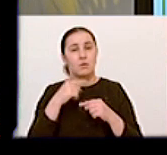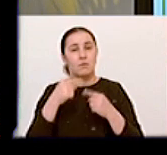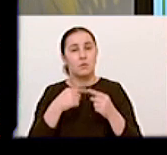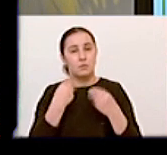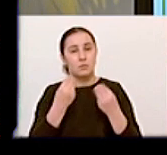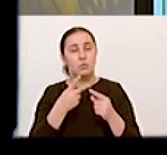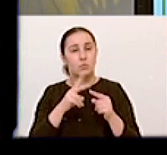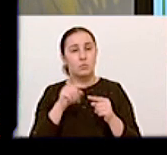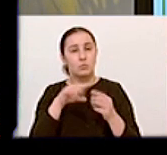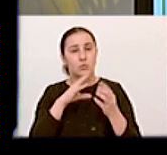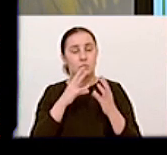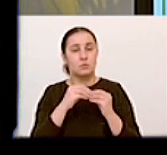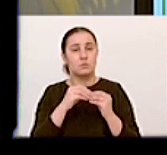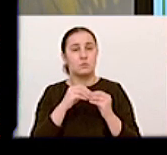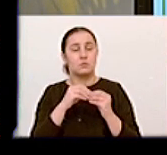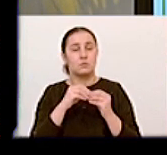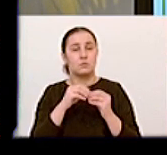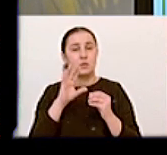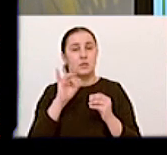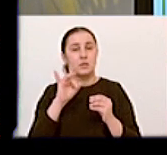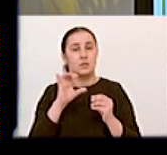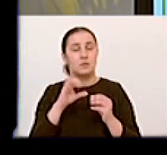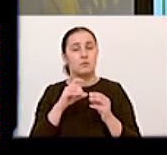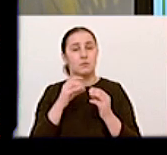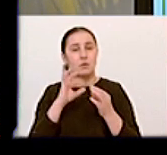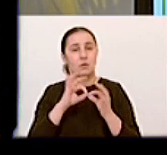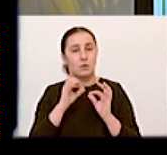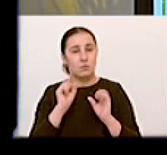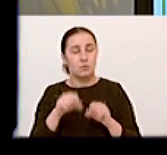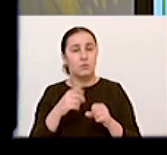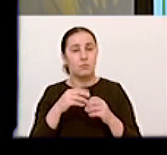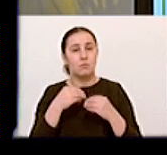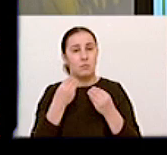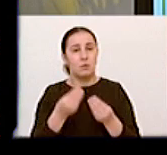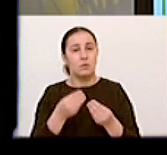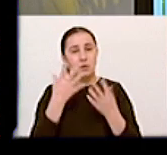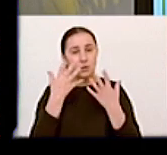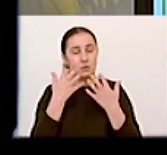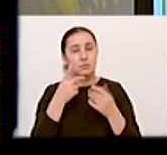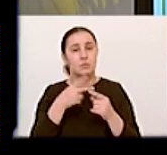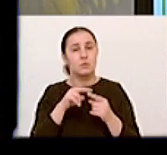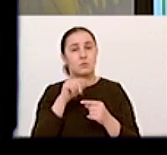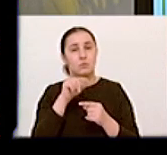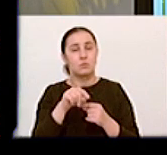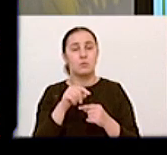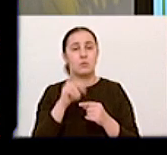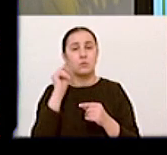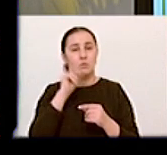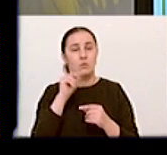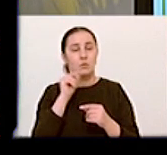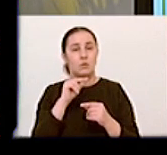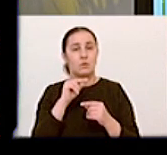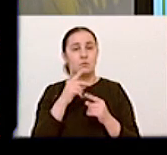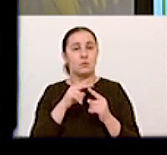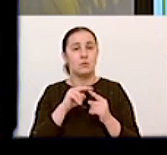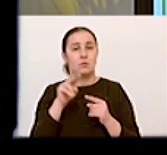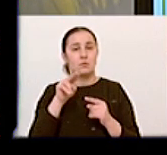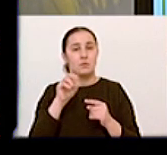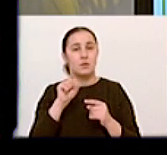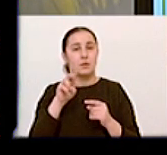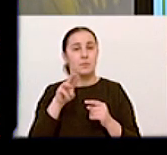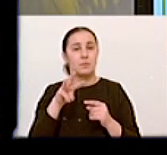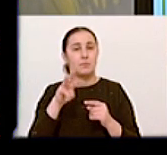u bo'yicha belgini irsiylanishini aniqlash mumkin. Berilgan rasmda demak, o'sha o'rganilayotgan belgi dominant